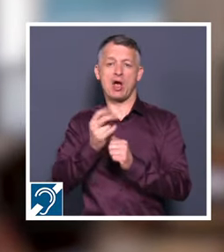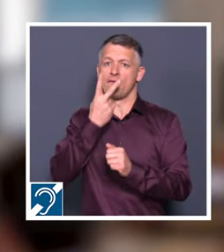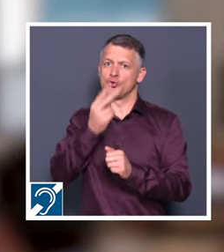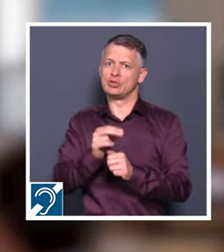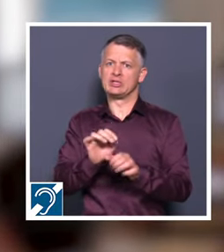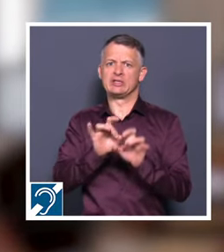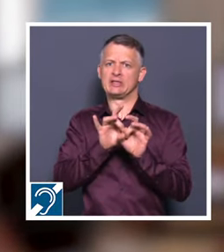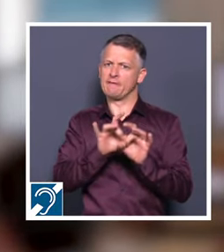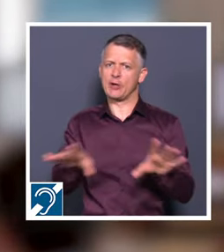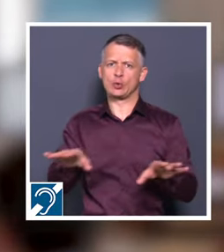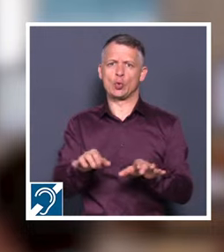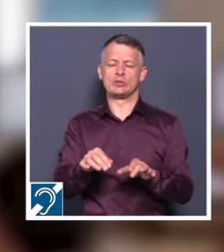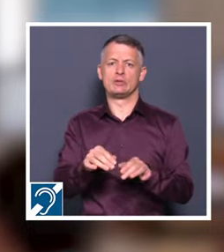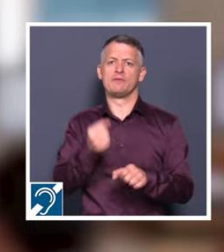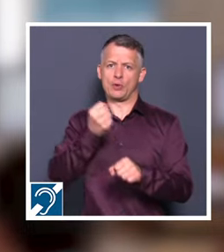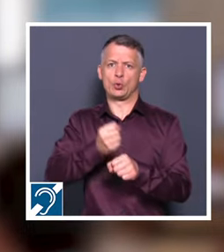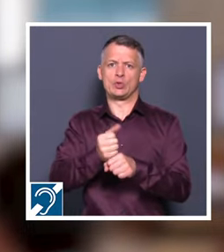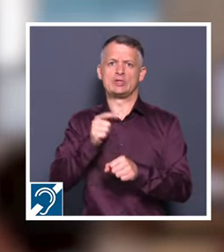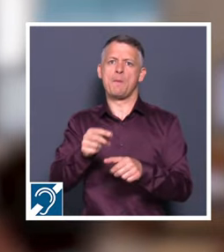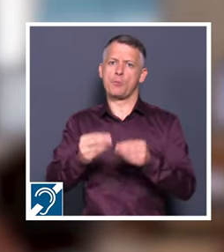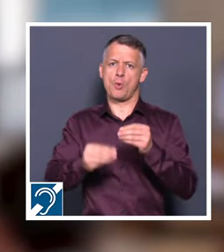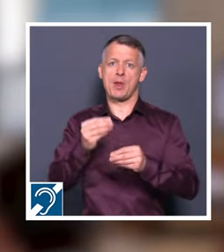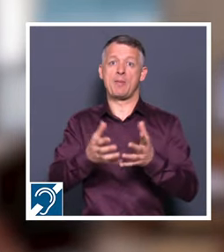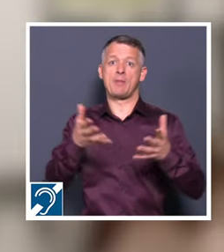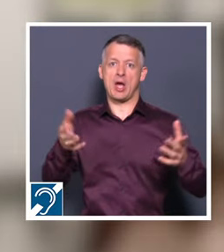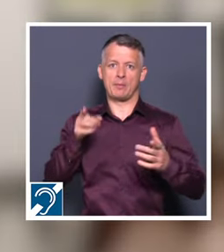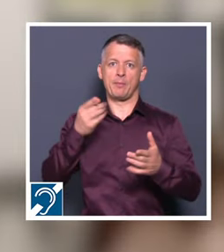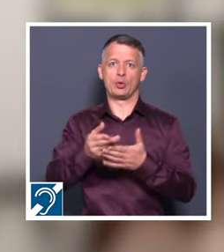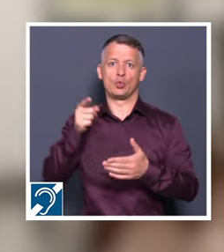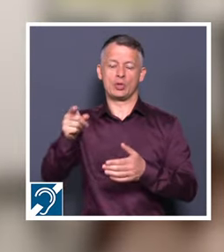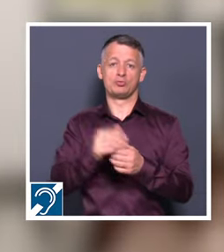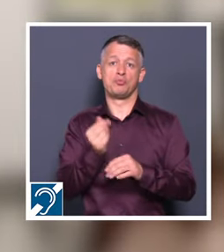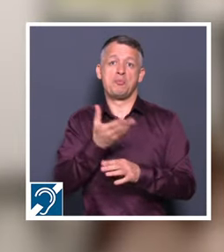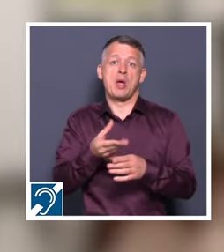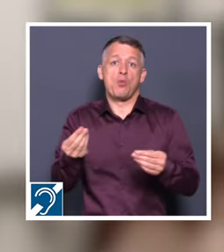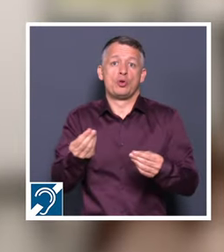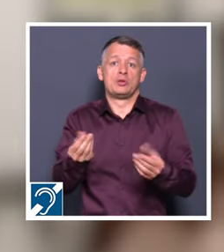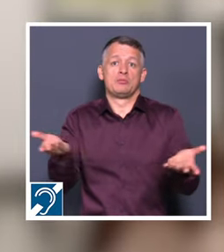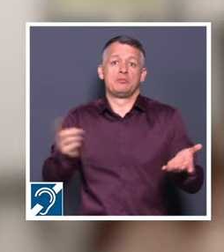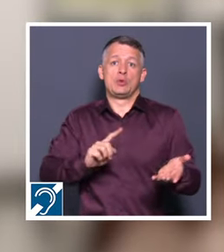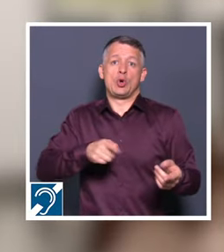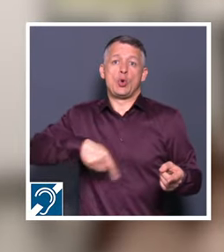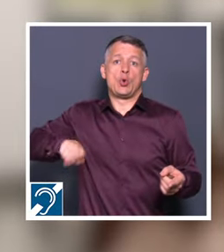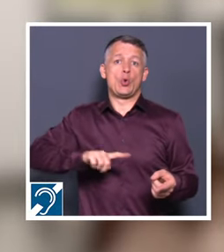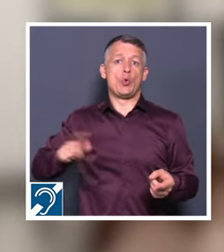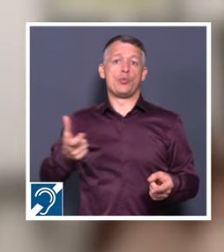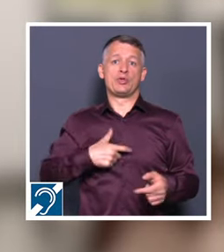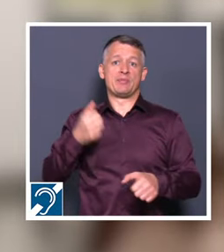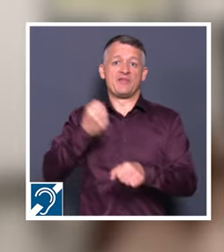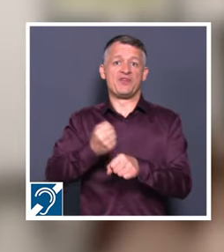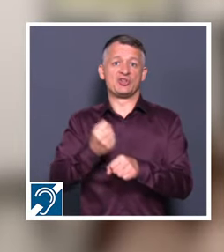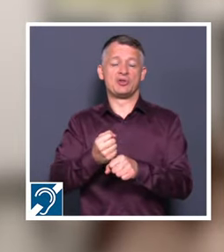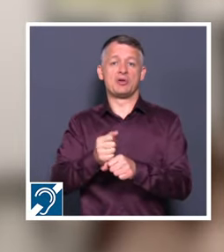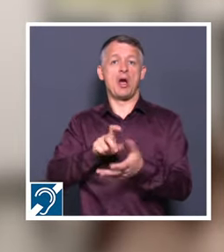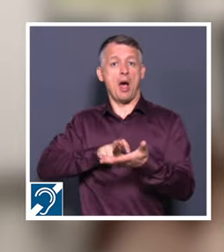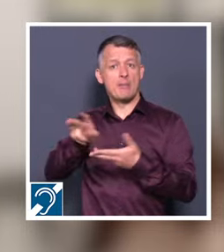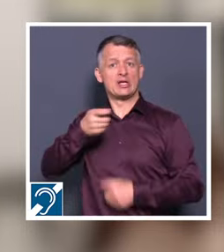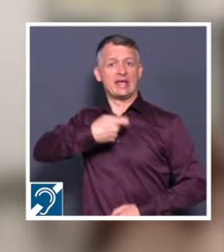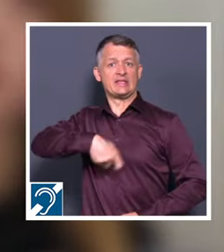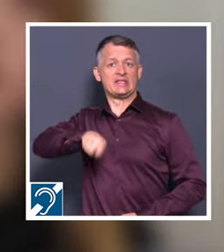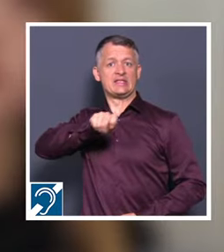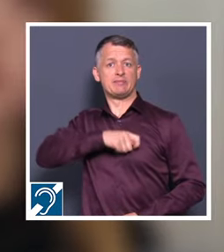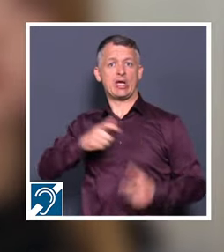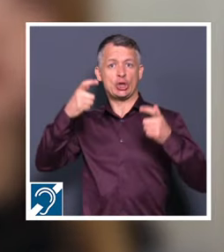defectuos susținute, că sunt lacune mari și... Mai mult de atât, noi nu prea putem face. Am dus și la